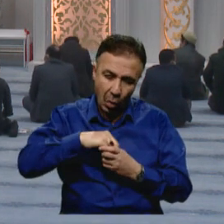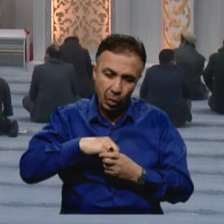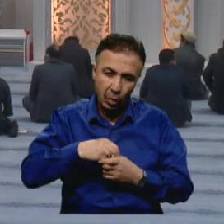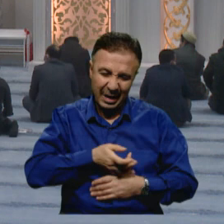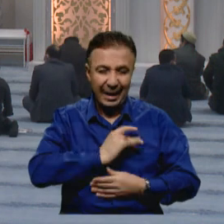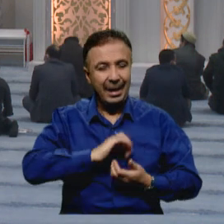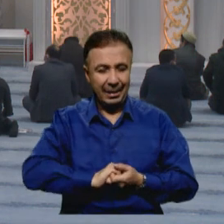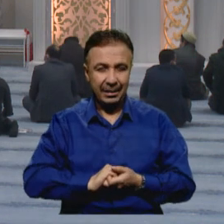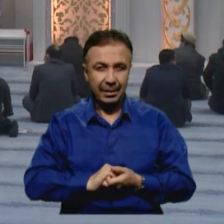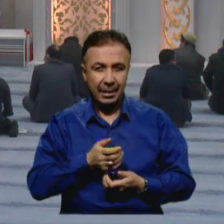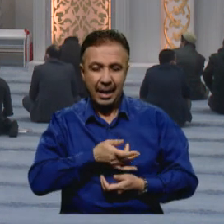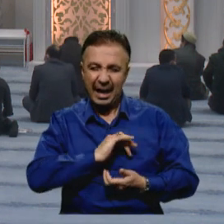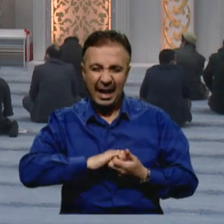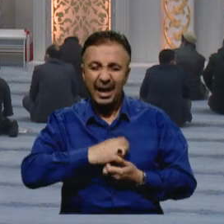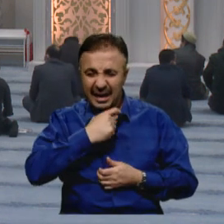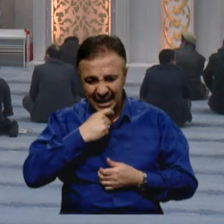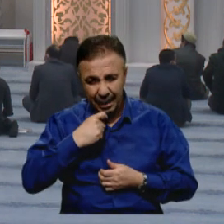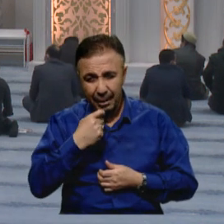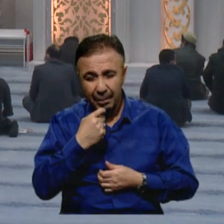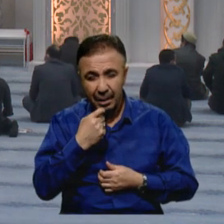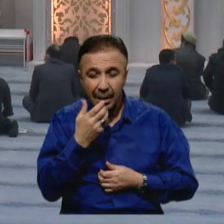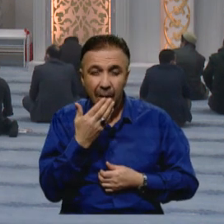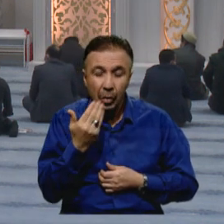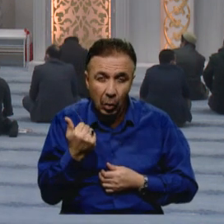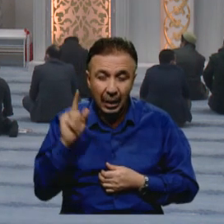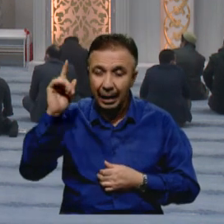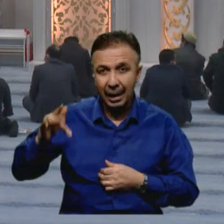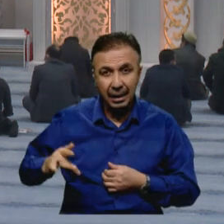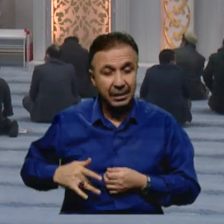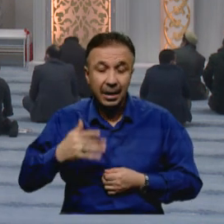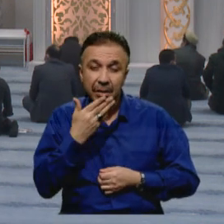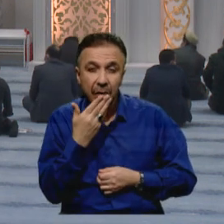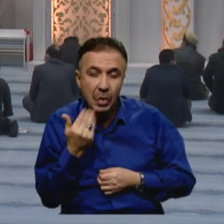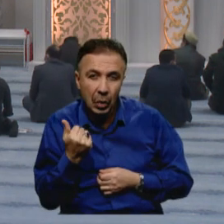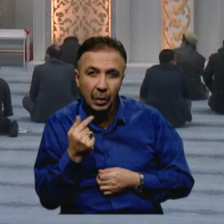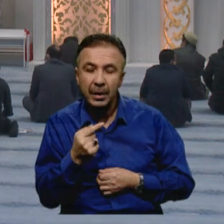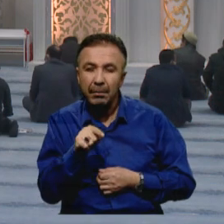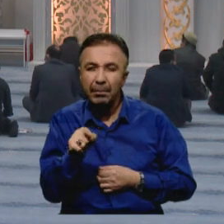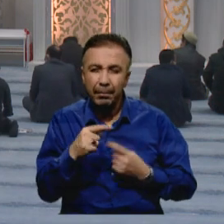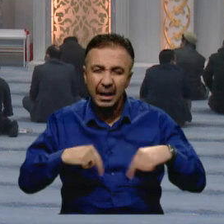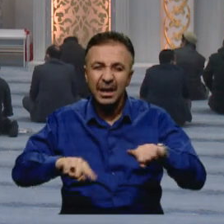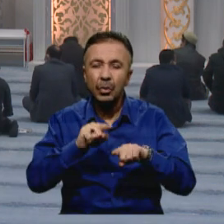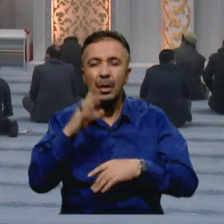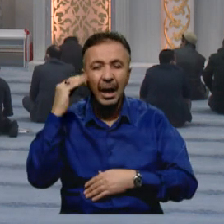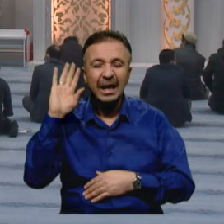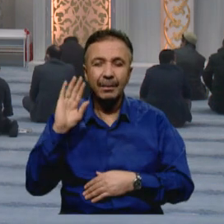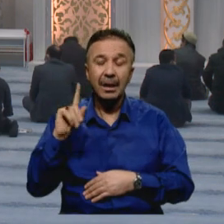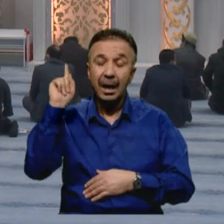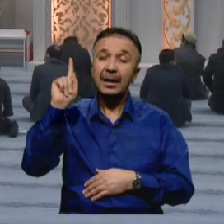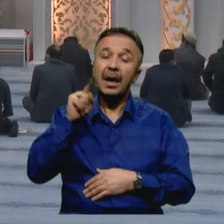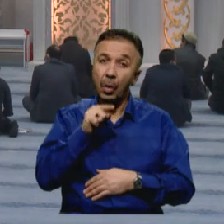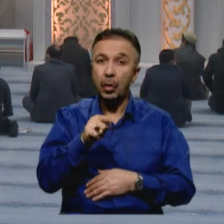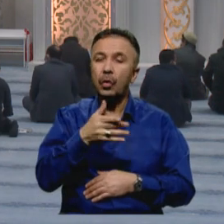yoksa, samimiyet yoksa, Allah rızası yoksa biz onu fark edemeyiz. Ama Allah onu